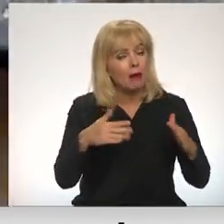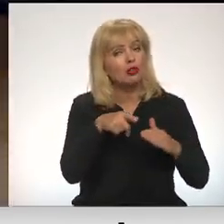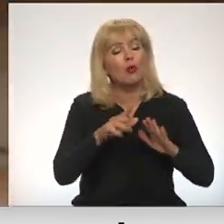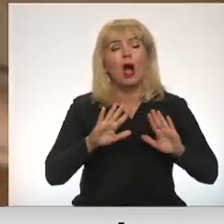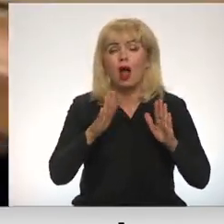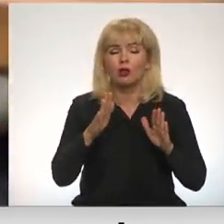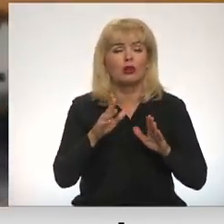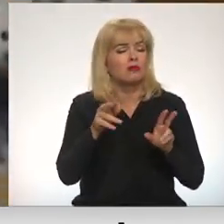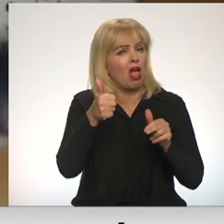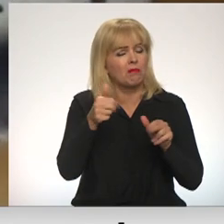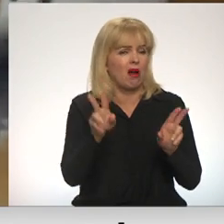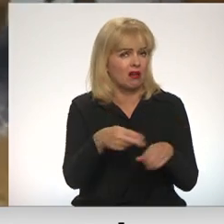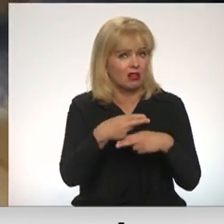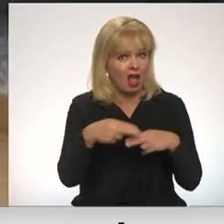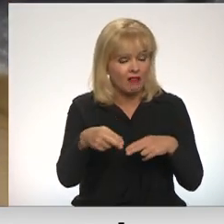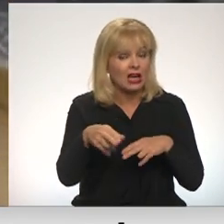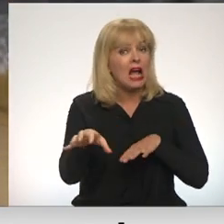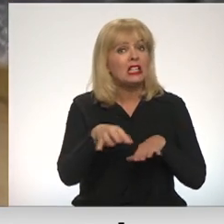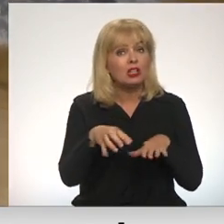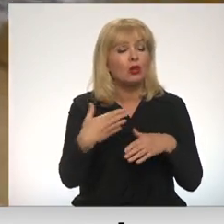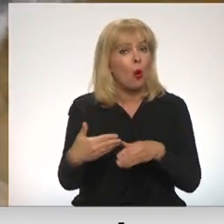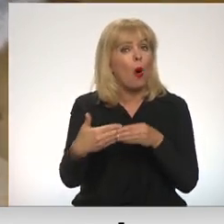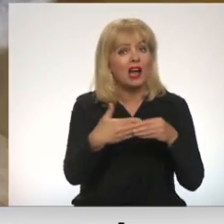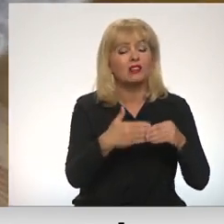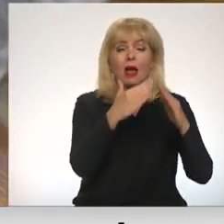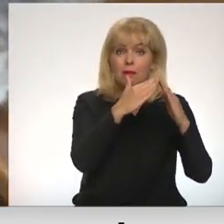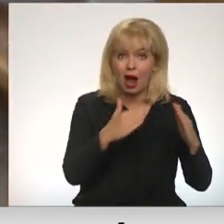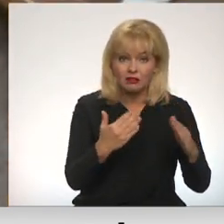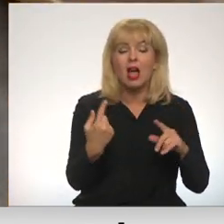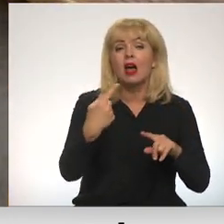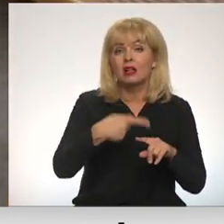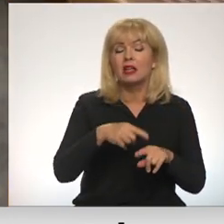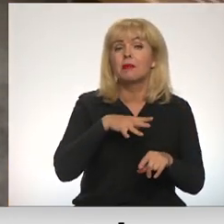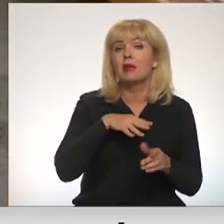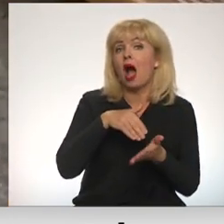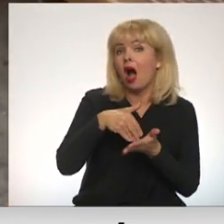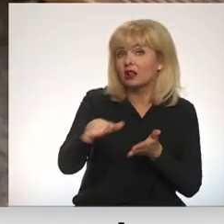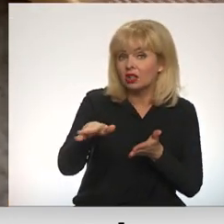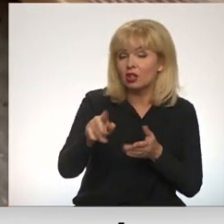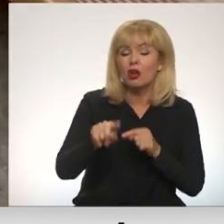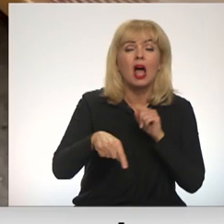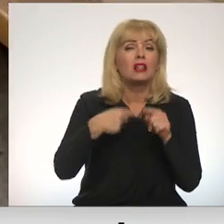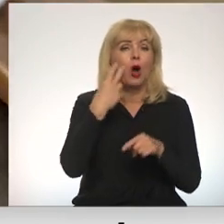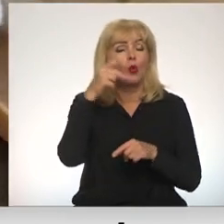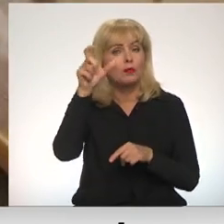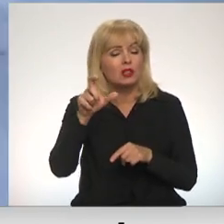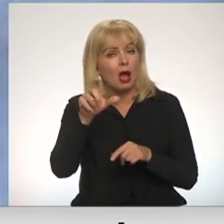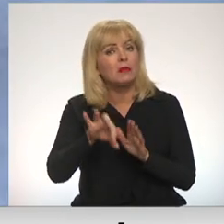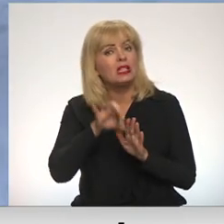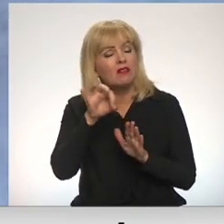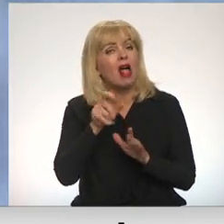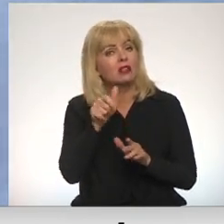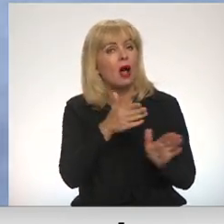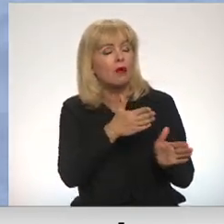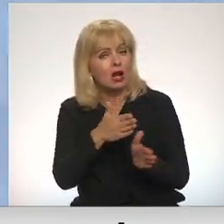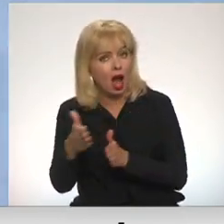cenšas nepieļaut. Ja dzīvnieks nonācis patversmē, tā tad reiz jau bijis atraidīts. Tāpēc nākamo saimnieku izvēlas rūpīgi un tiek